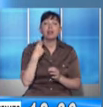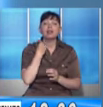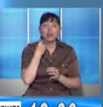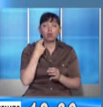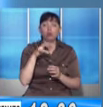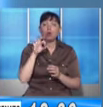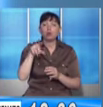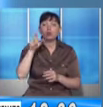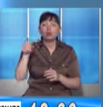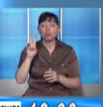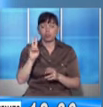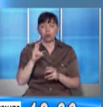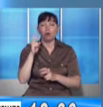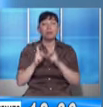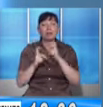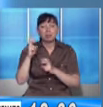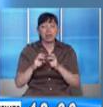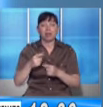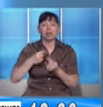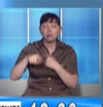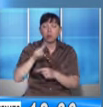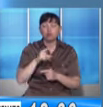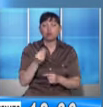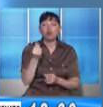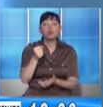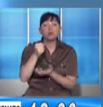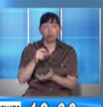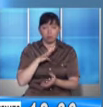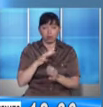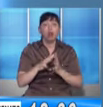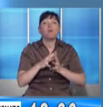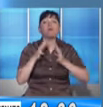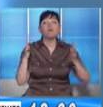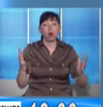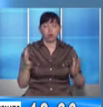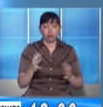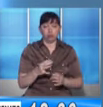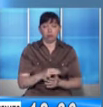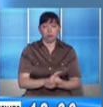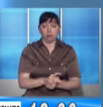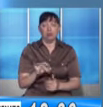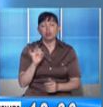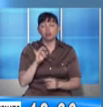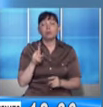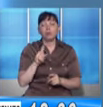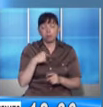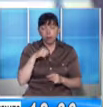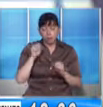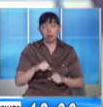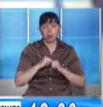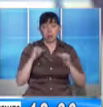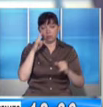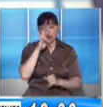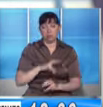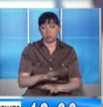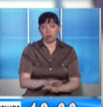venit a persoanelor juridice pentru ca bugetele noastre să fie și mai mari. Și vom continua să discutăm despre tot ce am făcut în continuare. Vă mulțumesc foarte